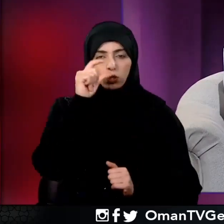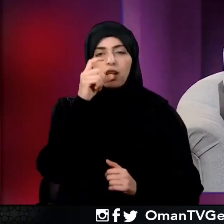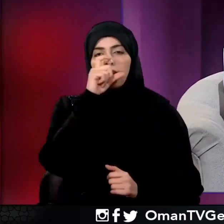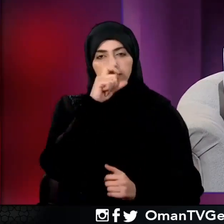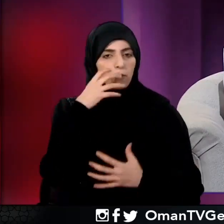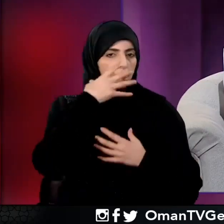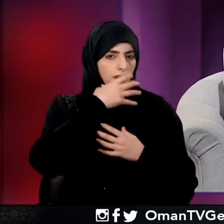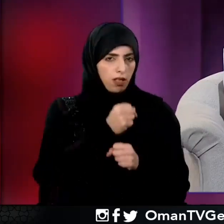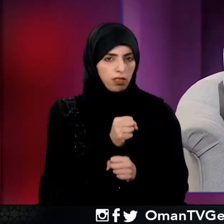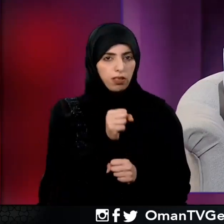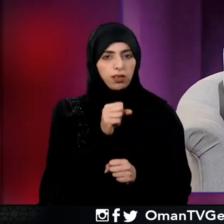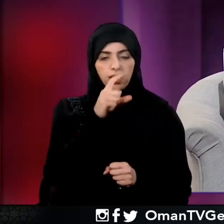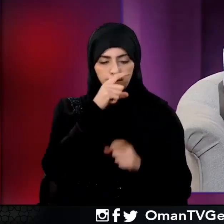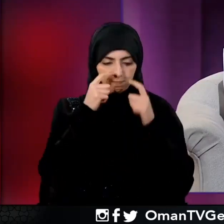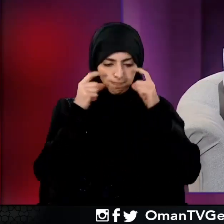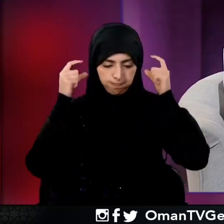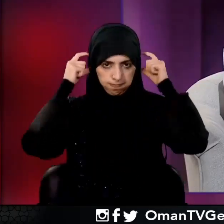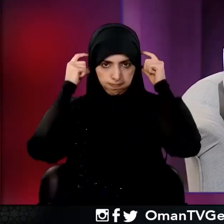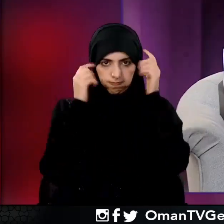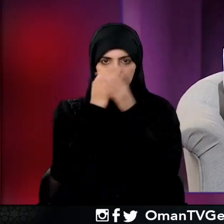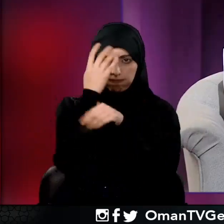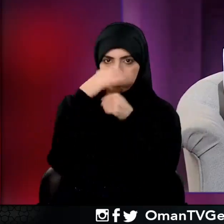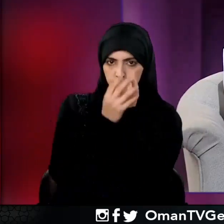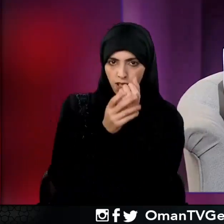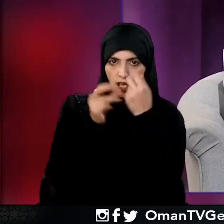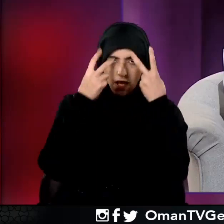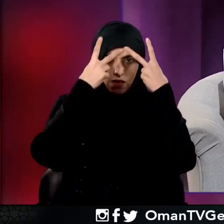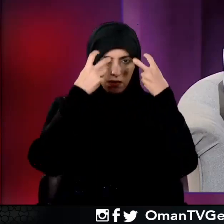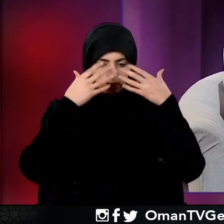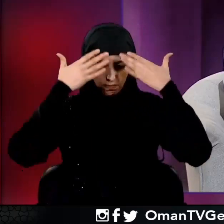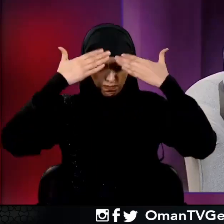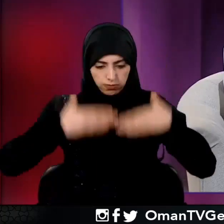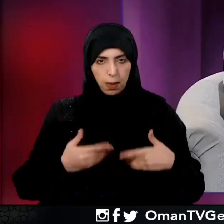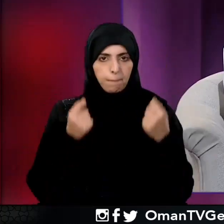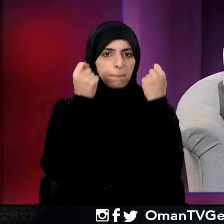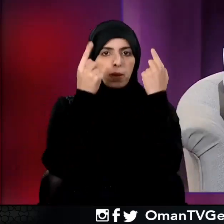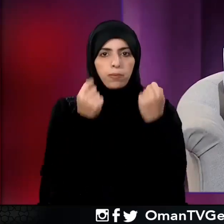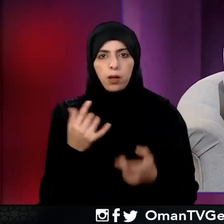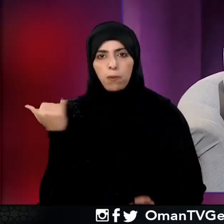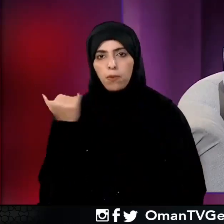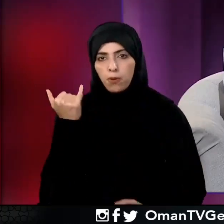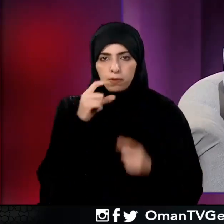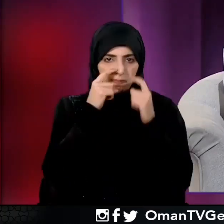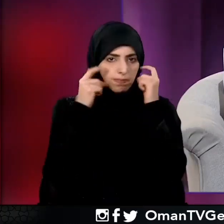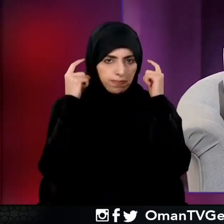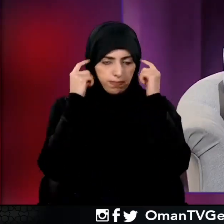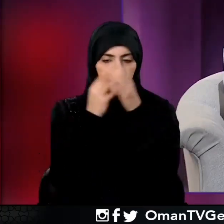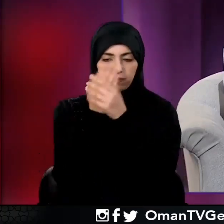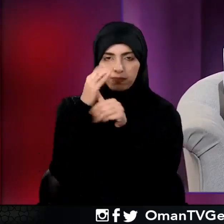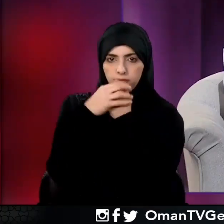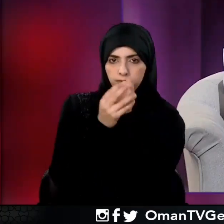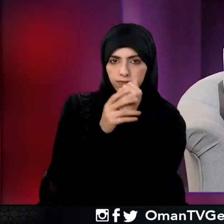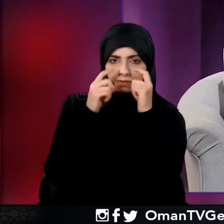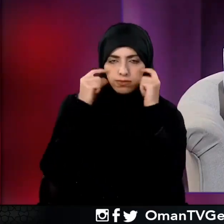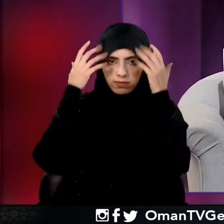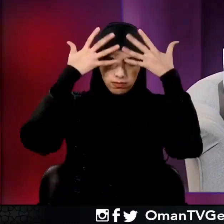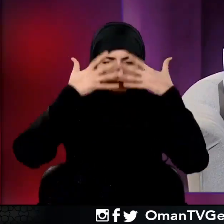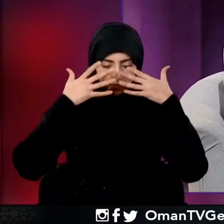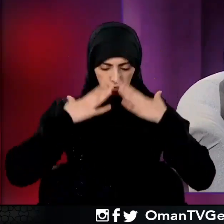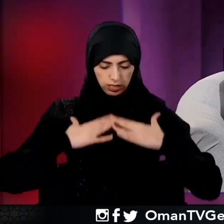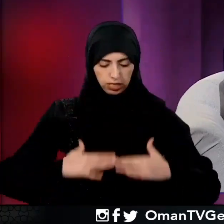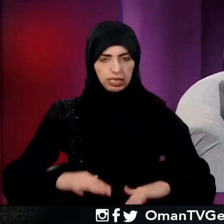يكون يلبس أثناء الفحص الأشياء الواقية جدا، سواء كان الكمامات، غطاء الوجه، غطاء